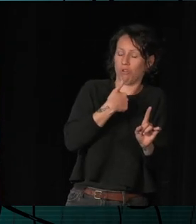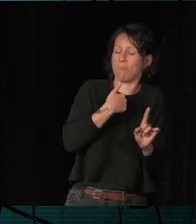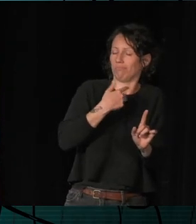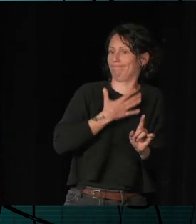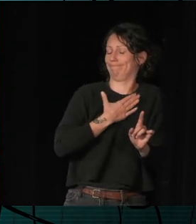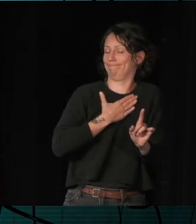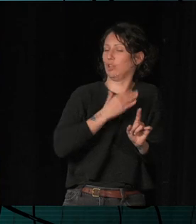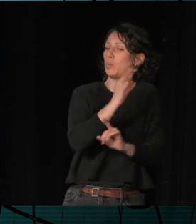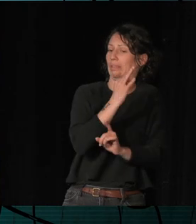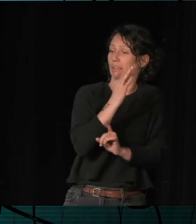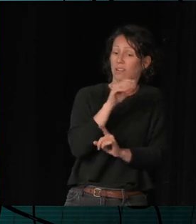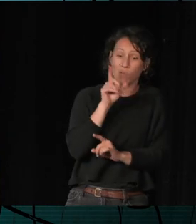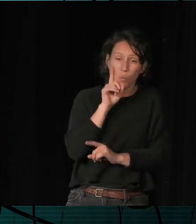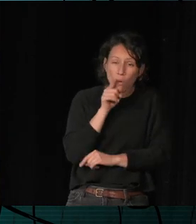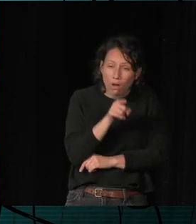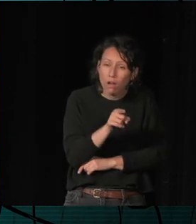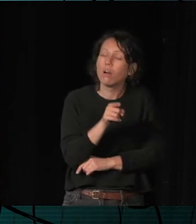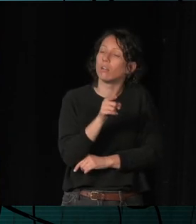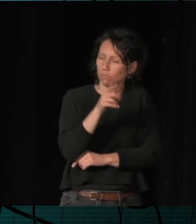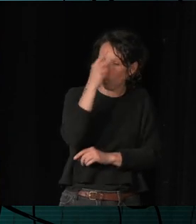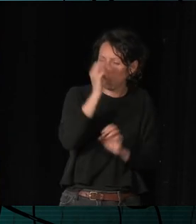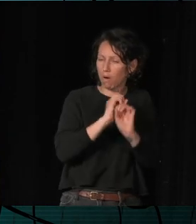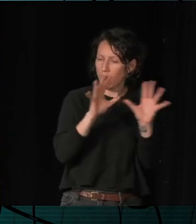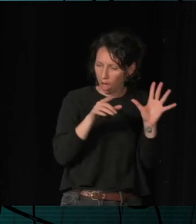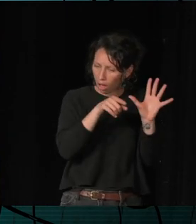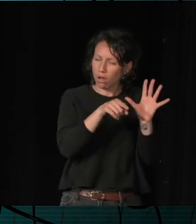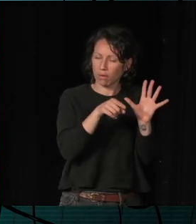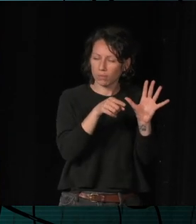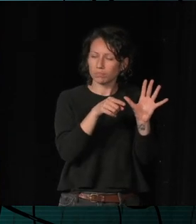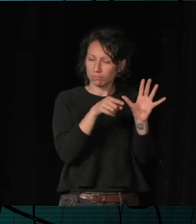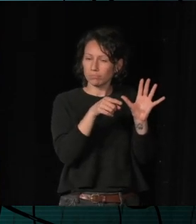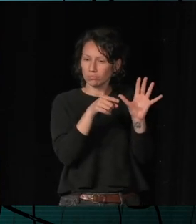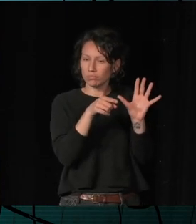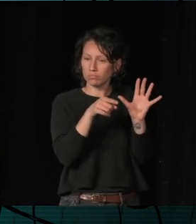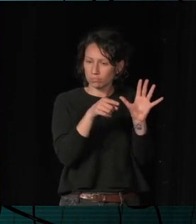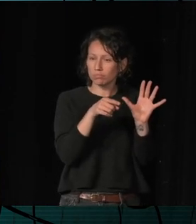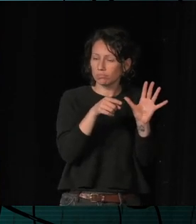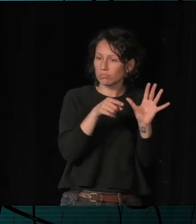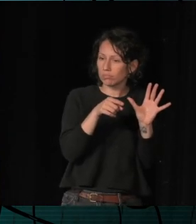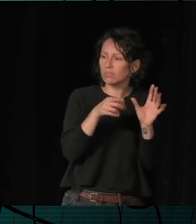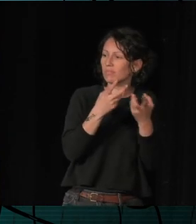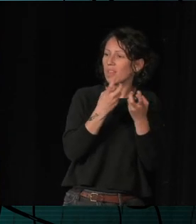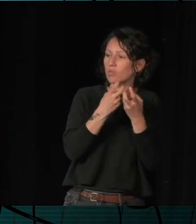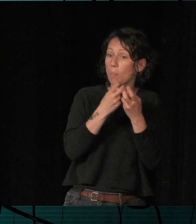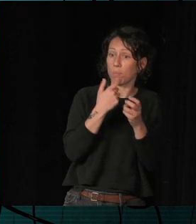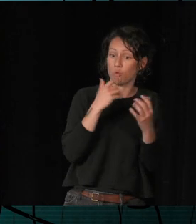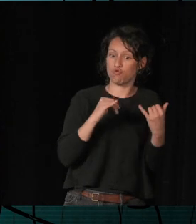idée d'au-delà de la performance que c'est de battre un jeu, comme il y a l'expression en anglais beat the